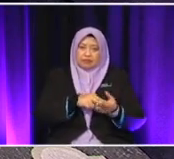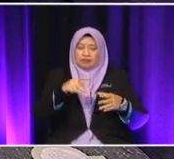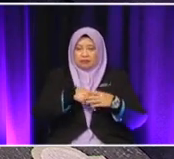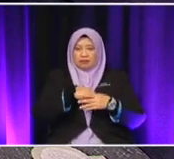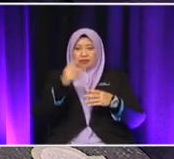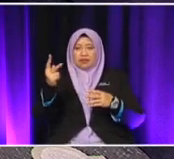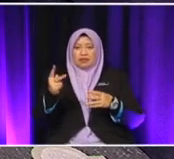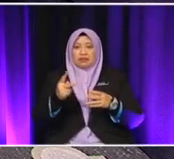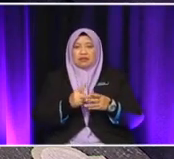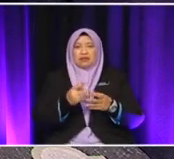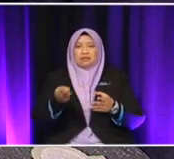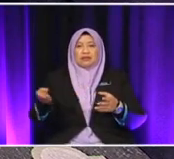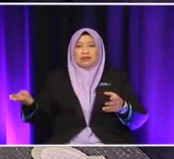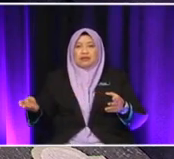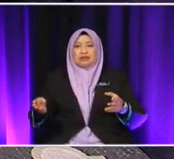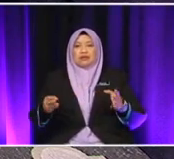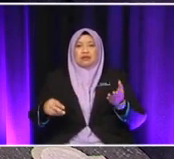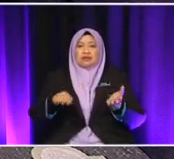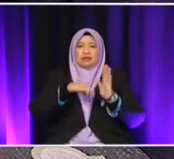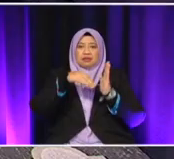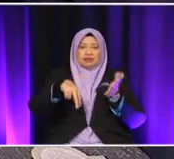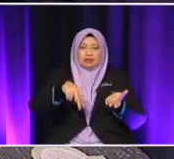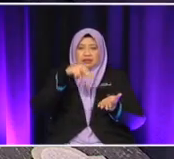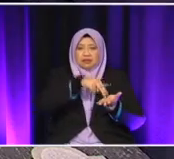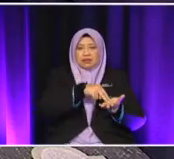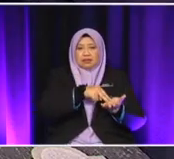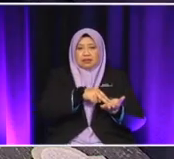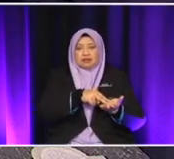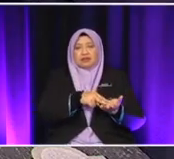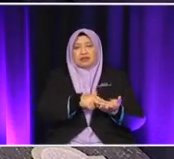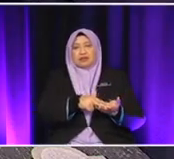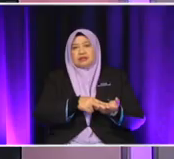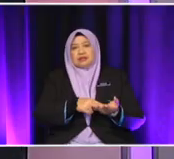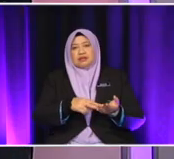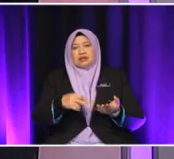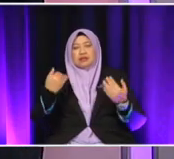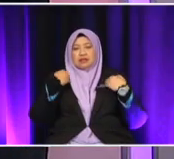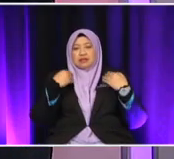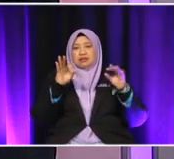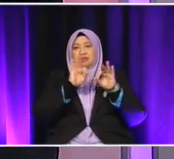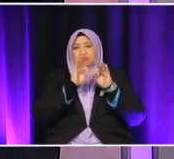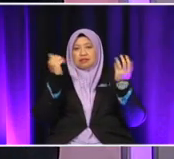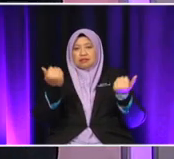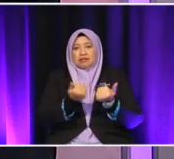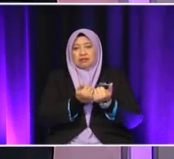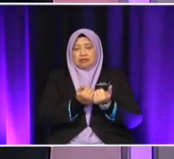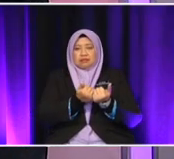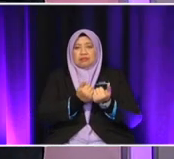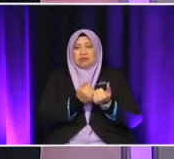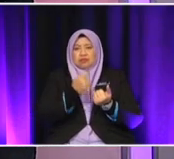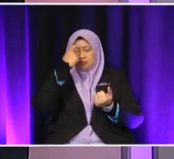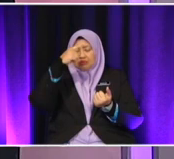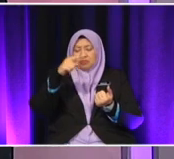barang ketika harga barang naik betul sebaliknya ada lagi Filma setengah-setengah Firma dia bukan mati